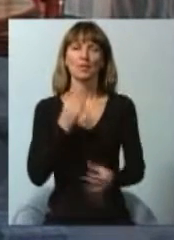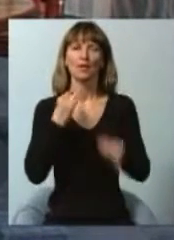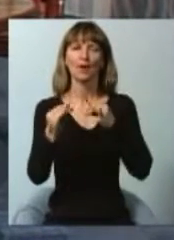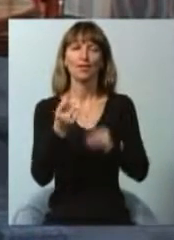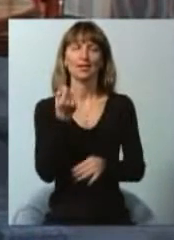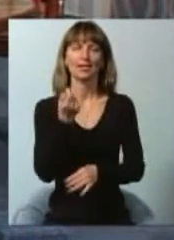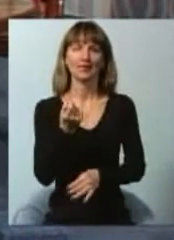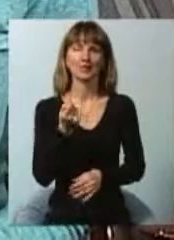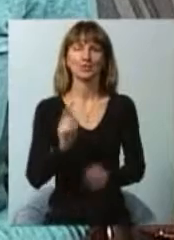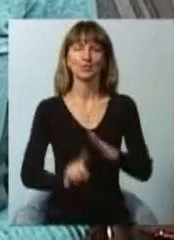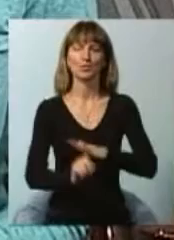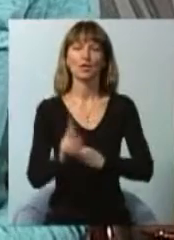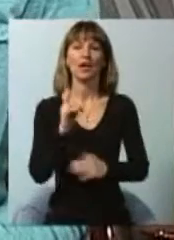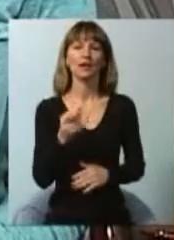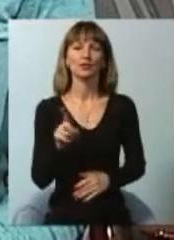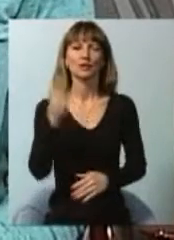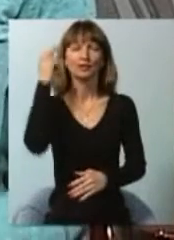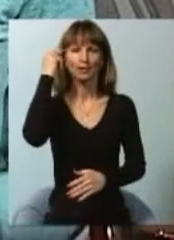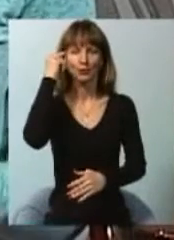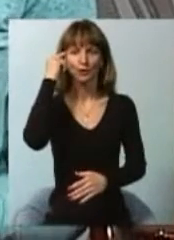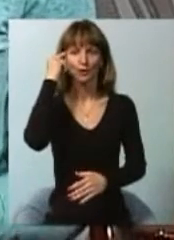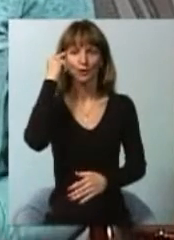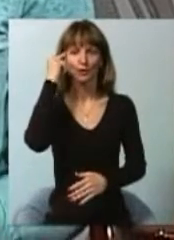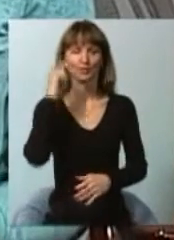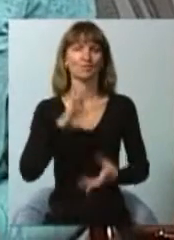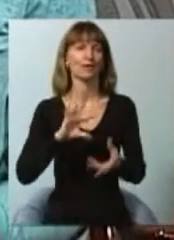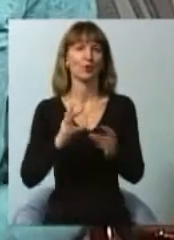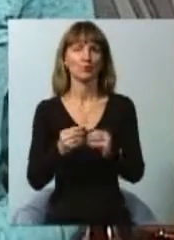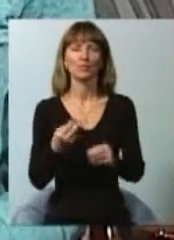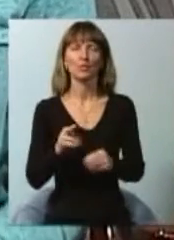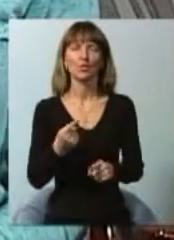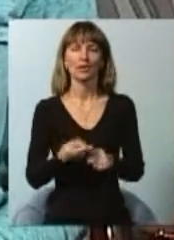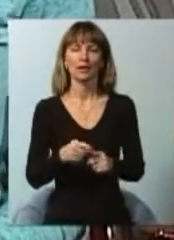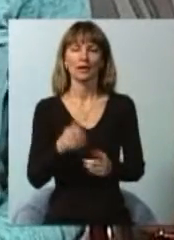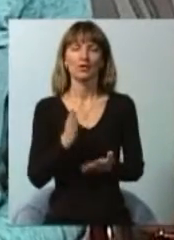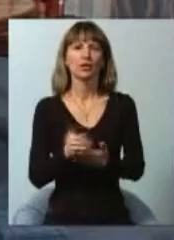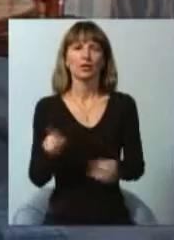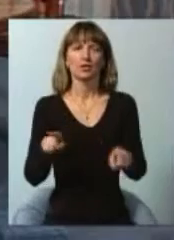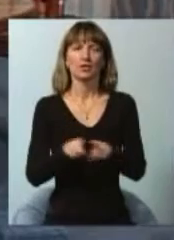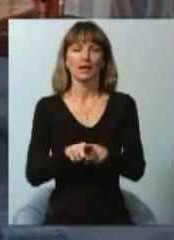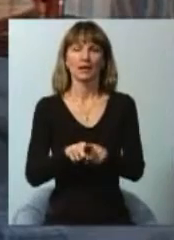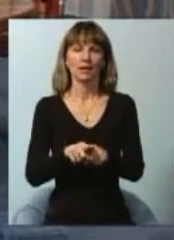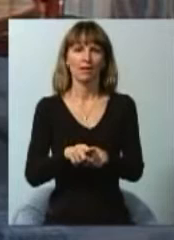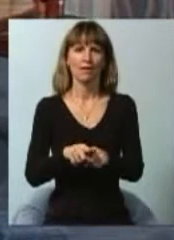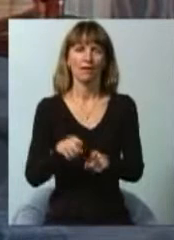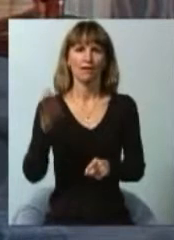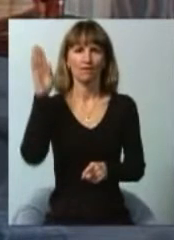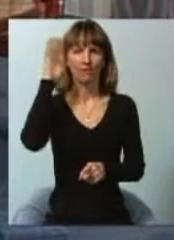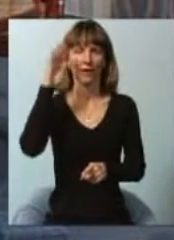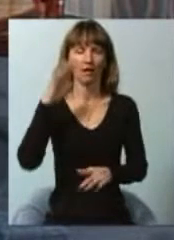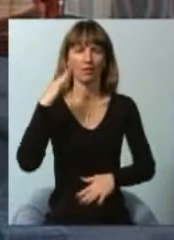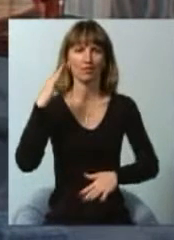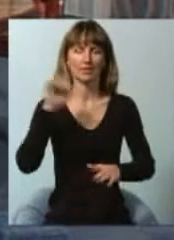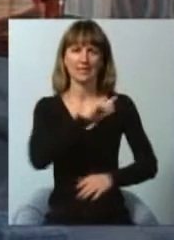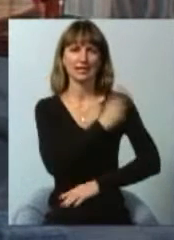нього спочатку. Катю, що ти розумієш взагалі про це явище? Що таке шторм? Шторм – це дуже